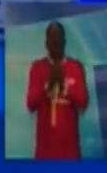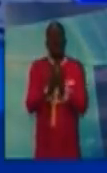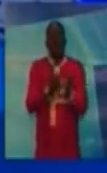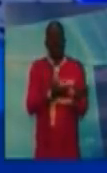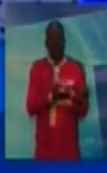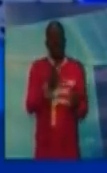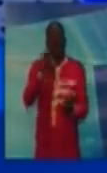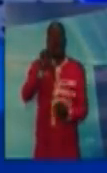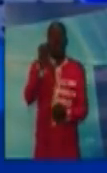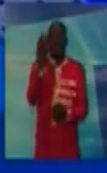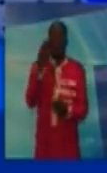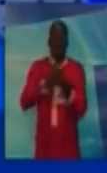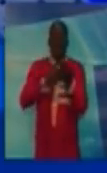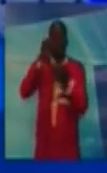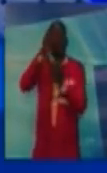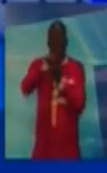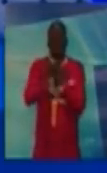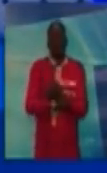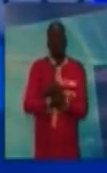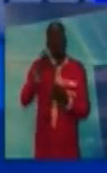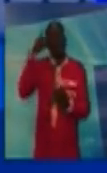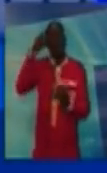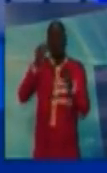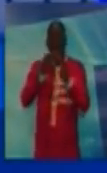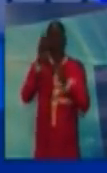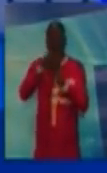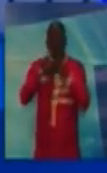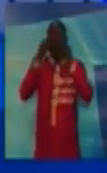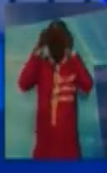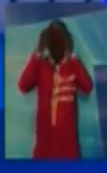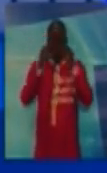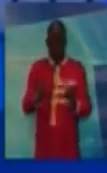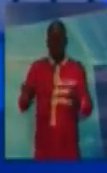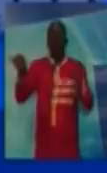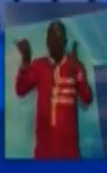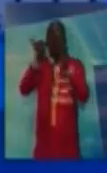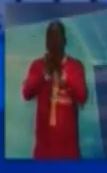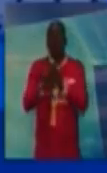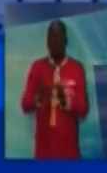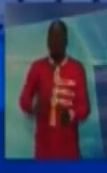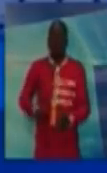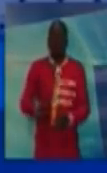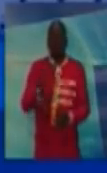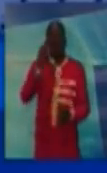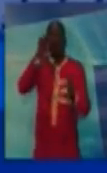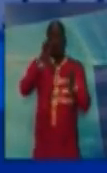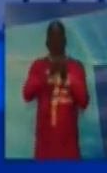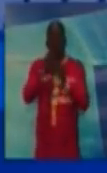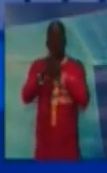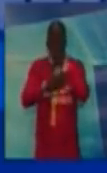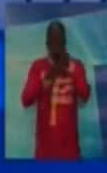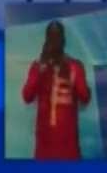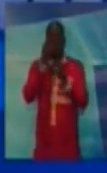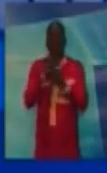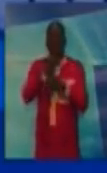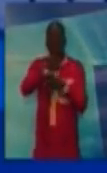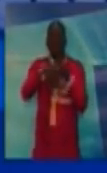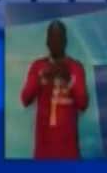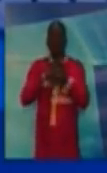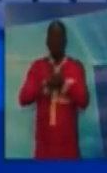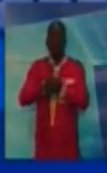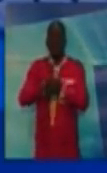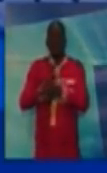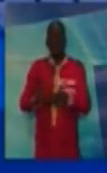ce 24 juin. Washington a également décidé de l'interdiction de survol par ses compagnies nationales de tout